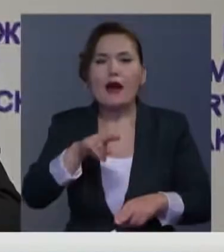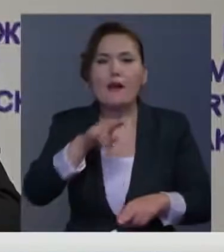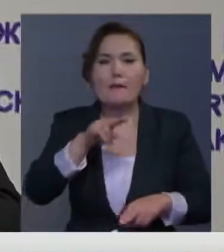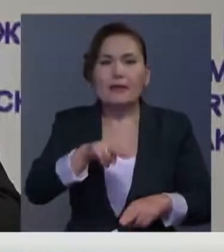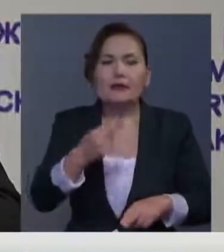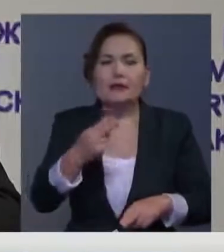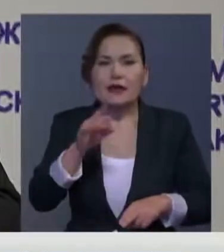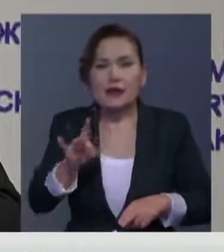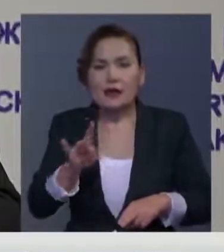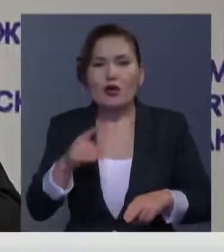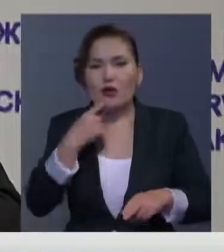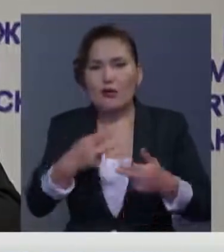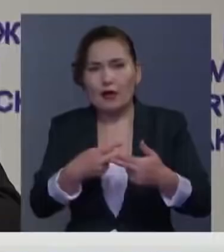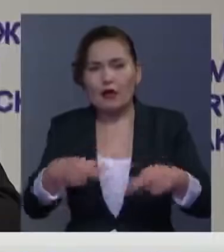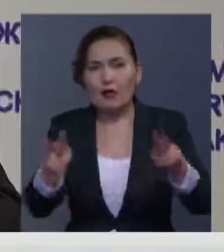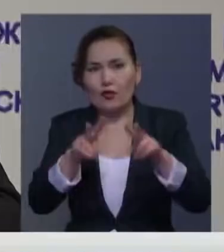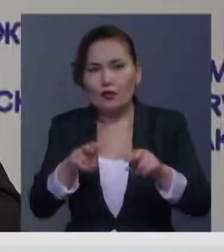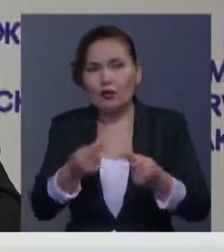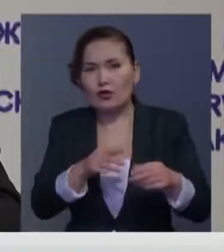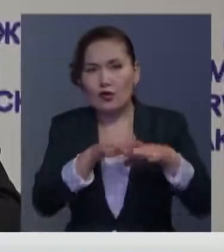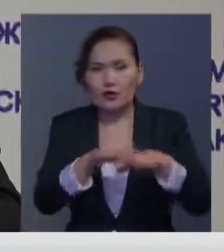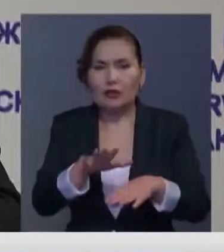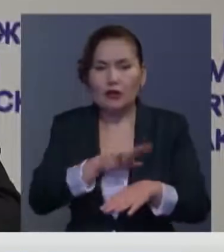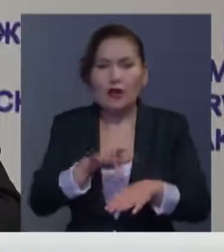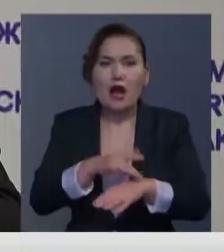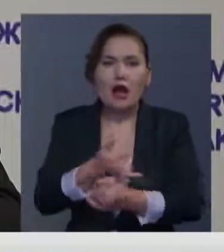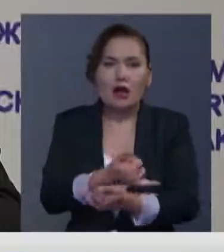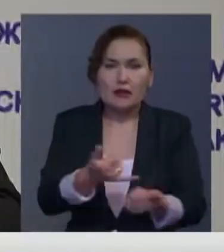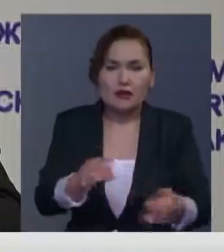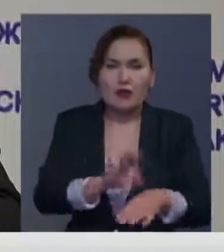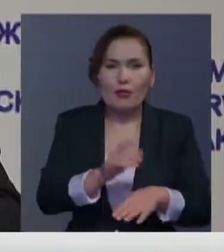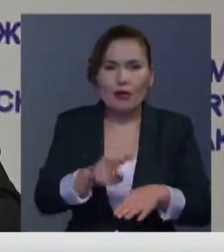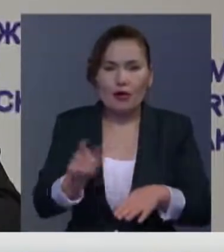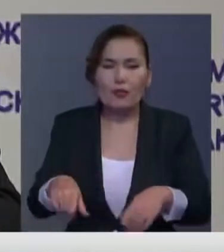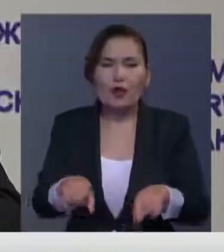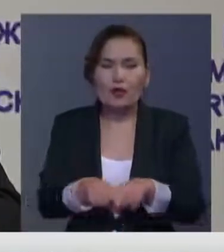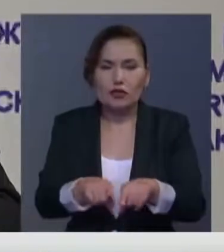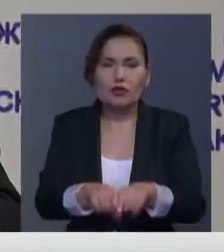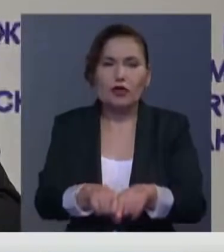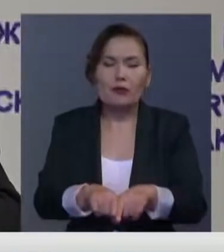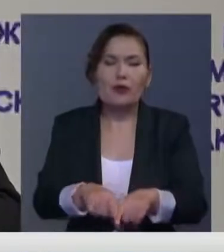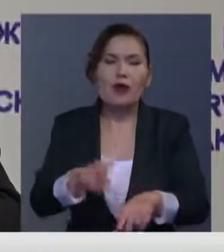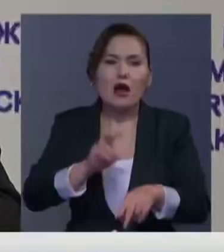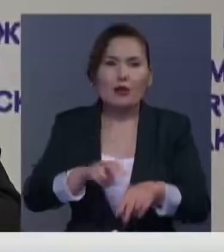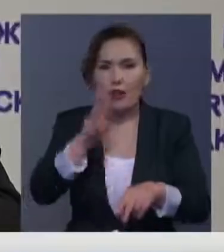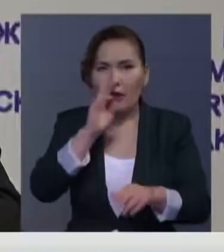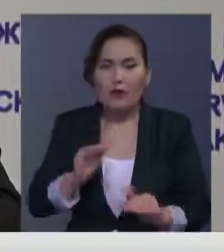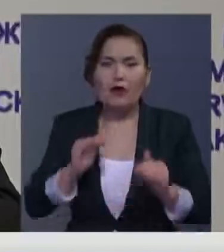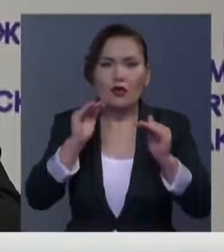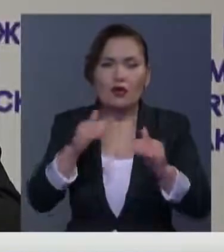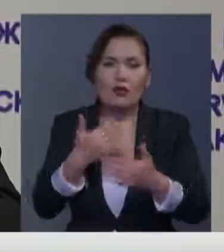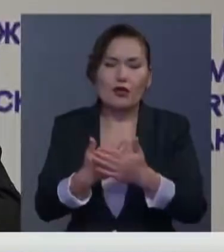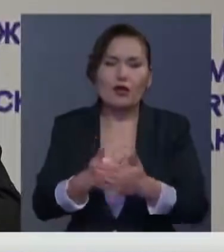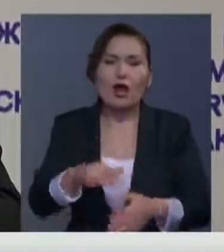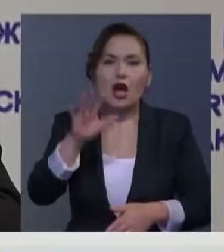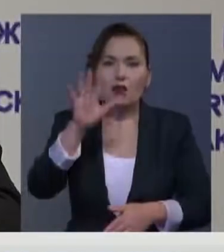келісім шарт жасалған болатын. Жеткізушілерге көрсетілген қызметтер мен ерекше жағдайларға жұмыс үшін филиал қызметкерлеріне шамамен